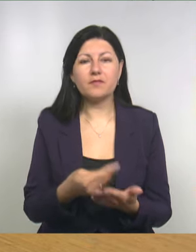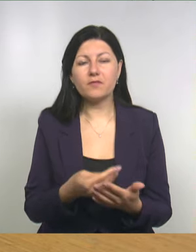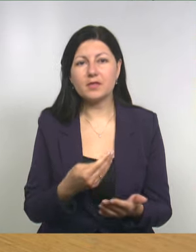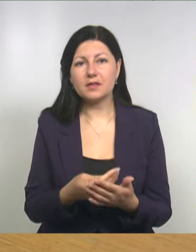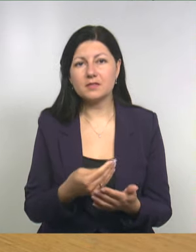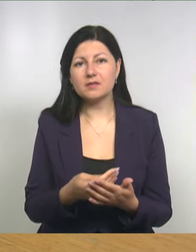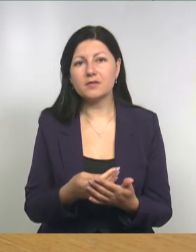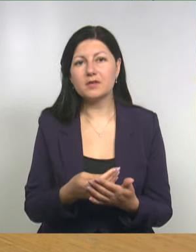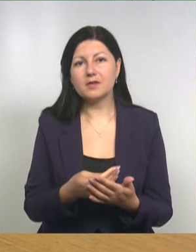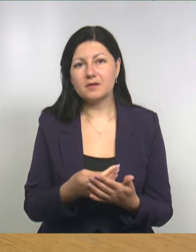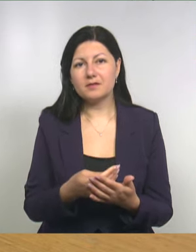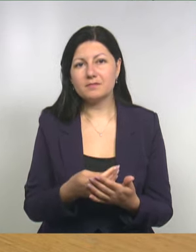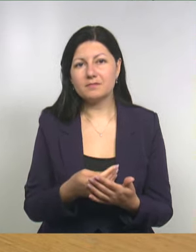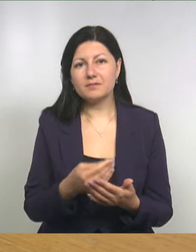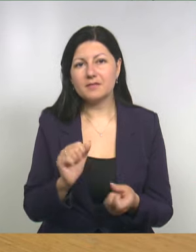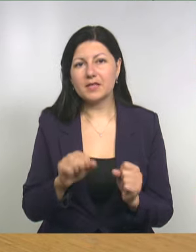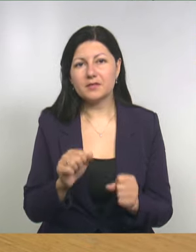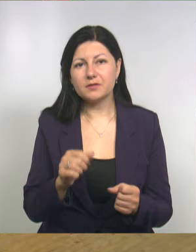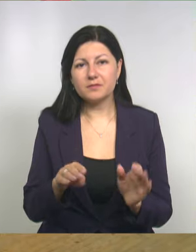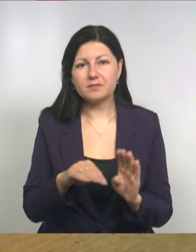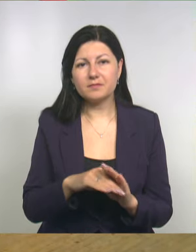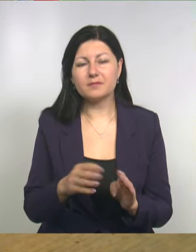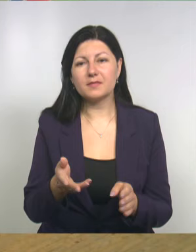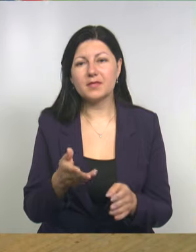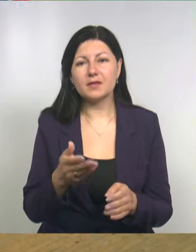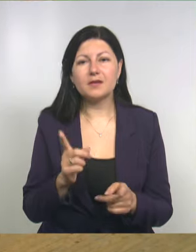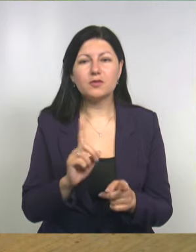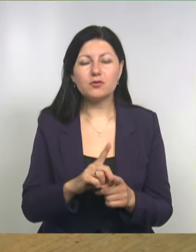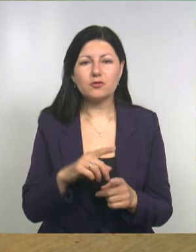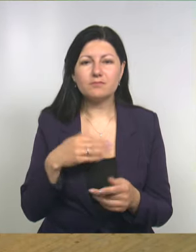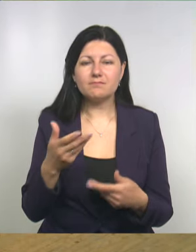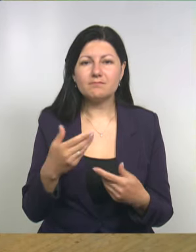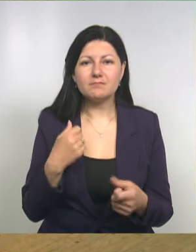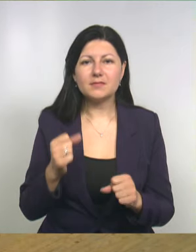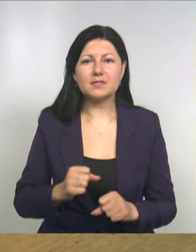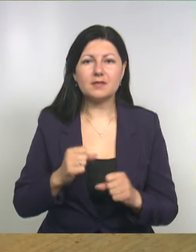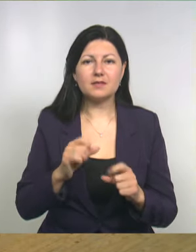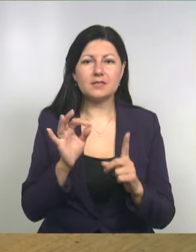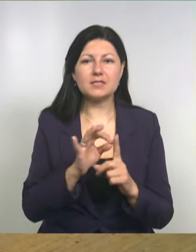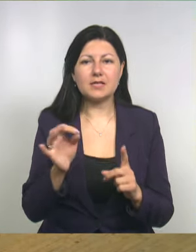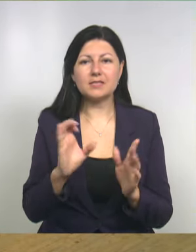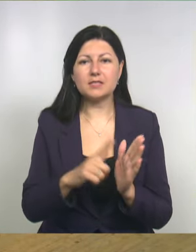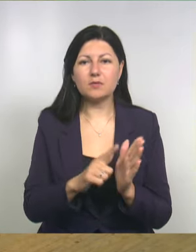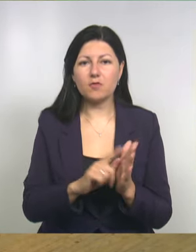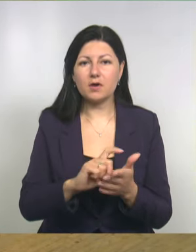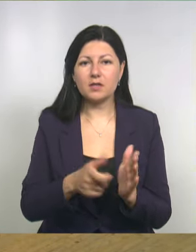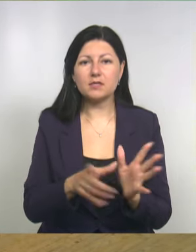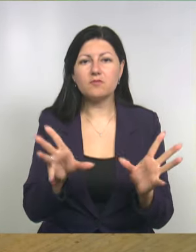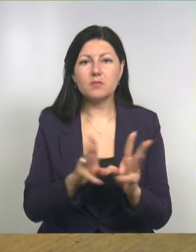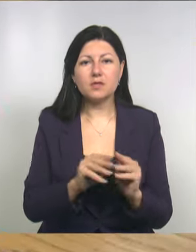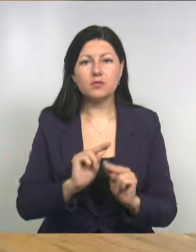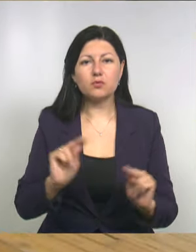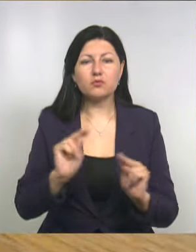финансовые мотивирующие составляющие. Шел к цели с 7 класса. Вместе с учителем Владимиром